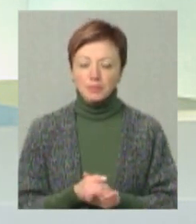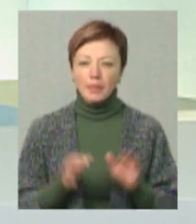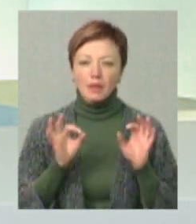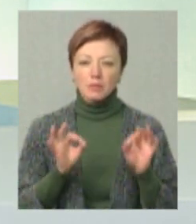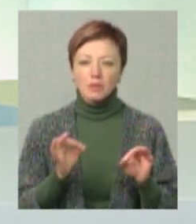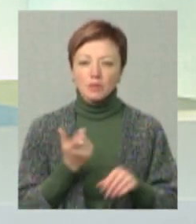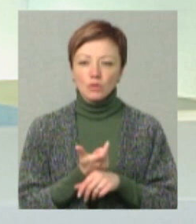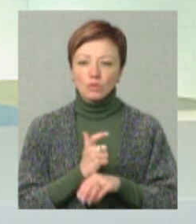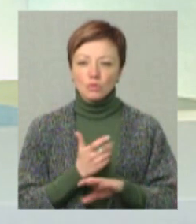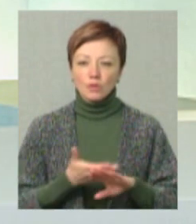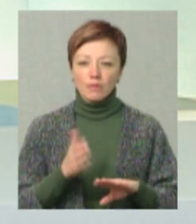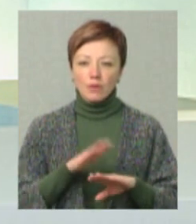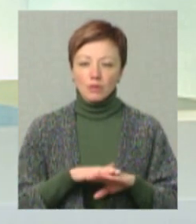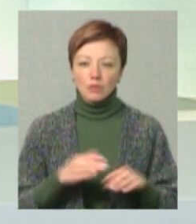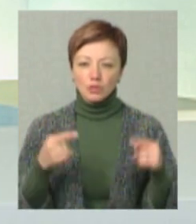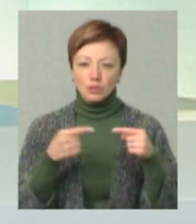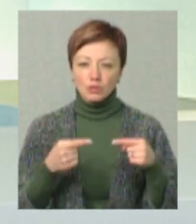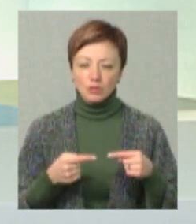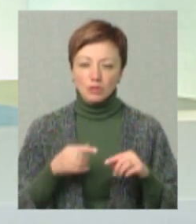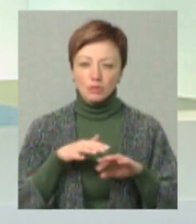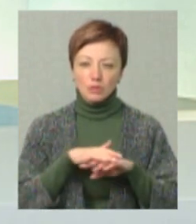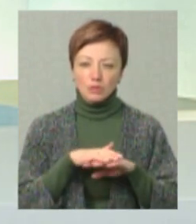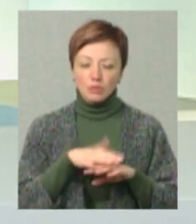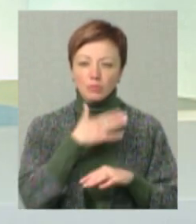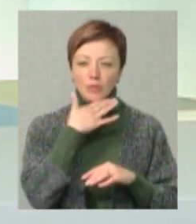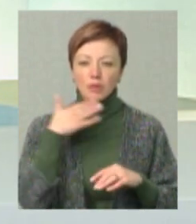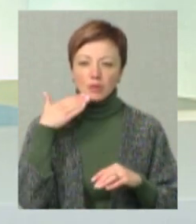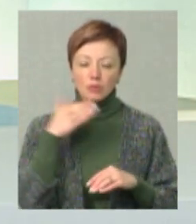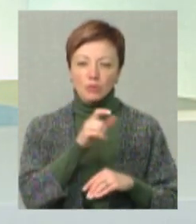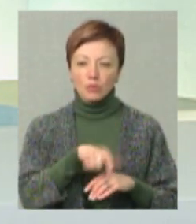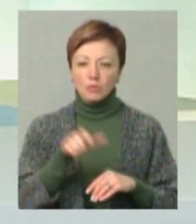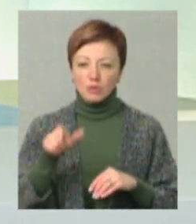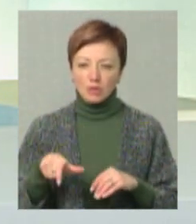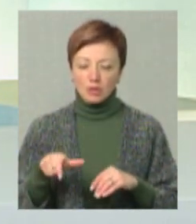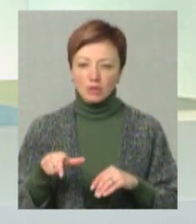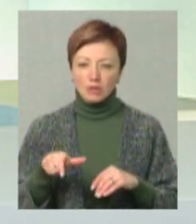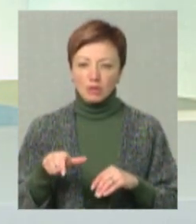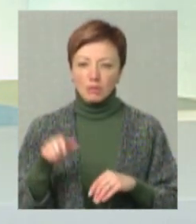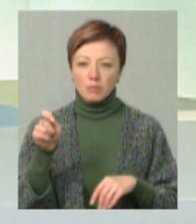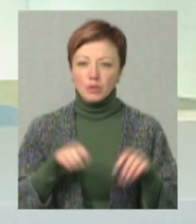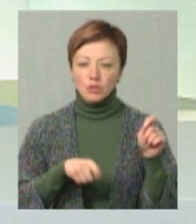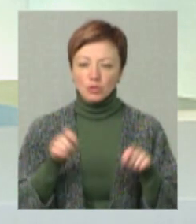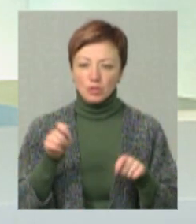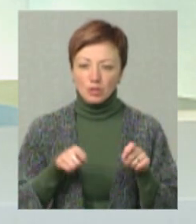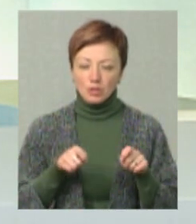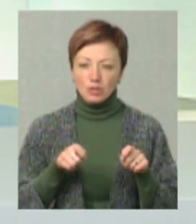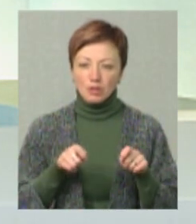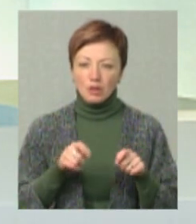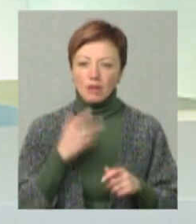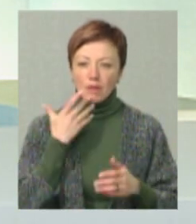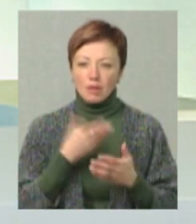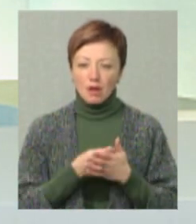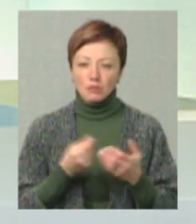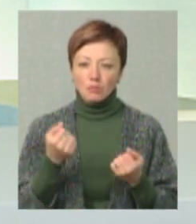насправді дуже важко мати якийсь чіткий розрахунок, тому що величезна кількість людей приїжджає